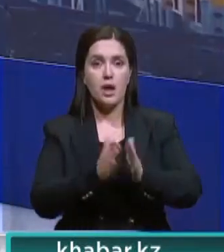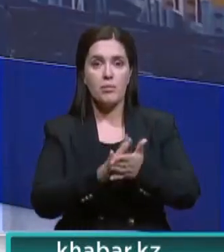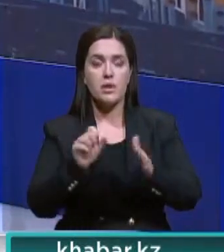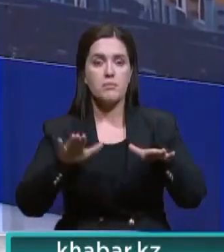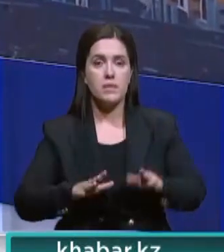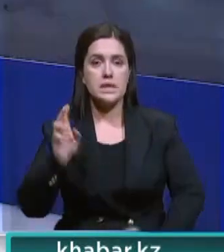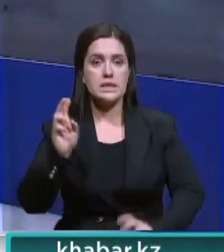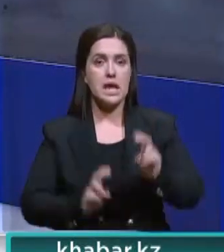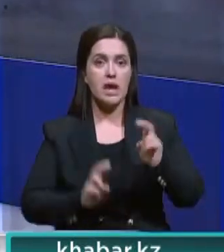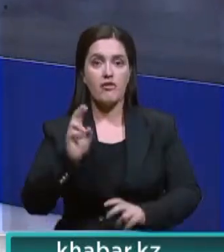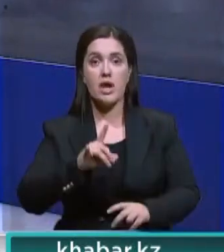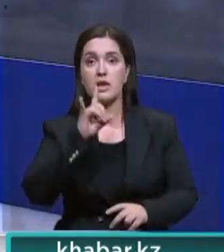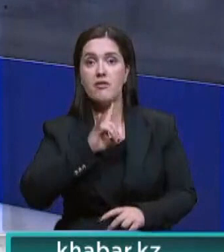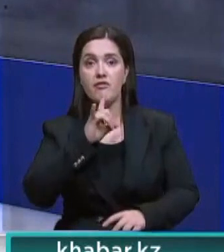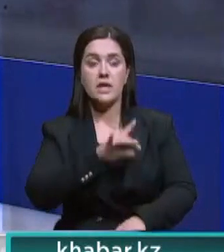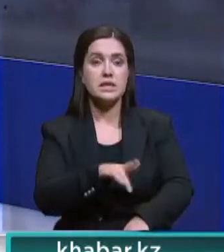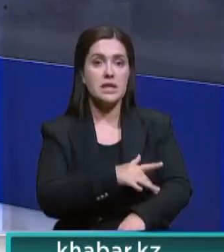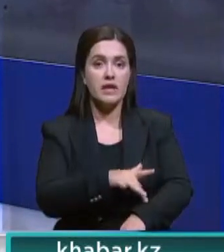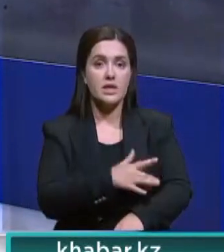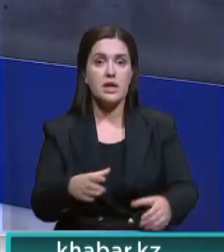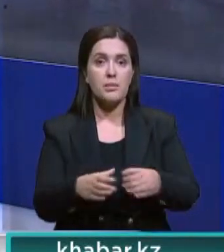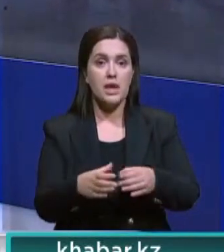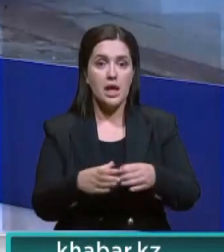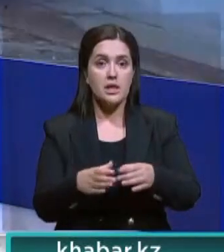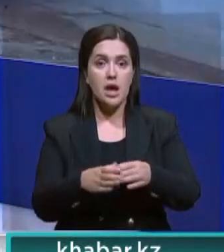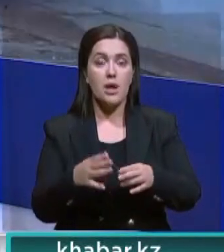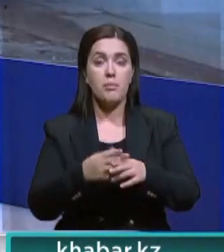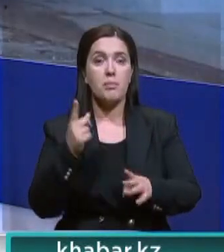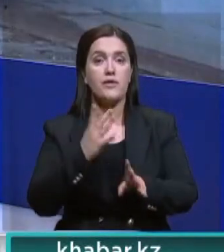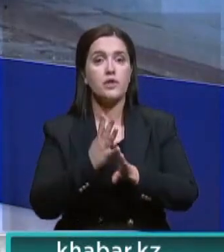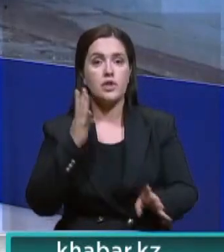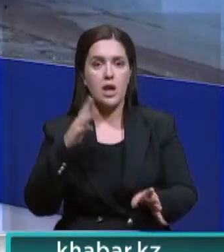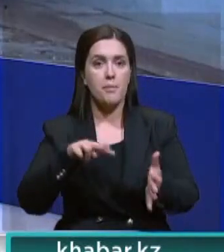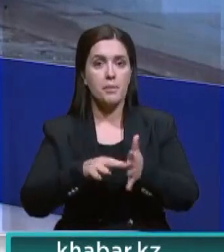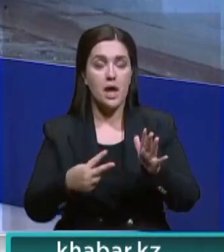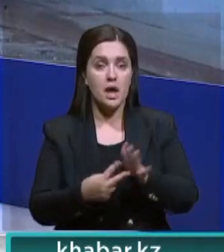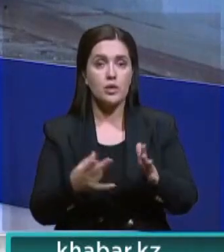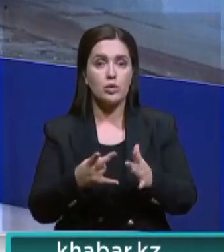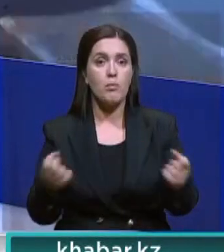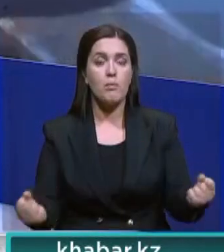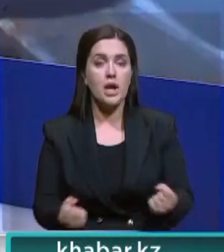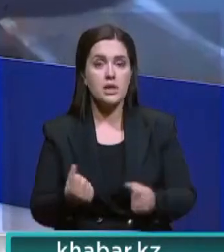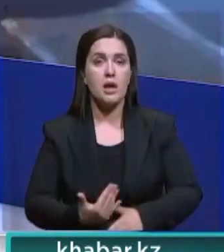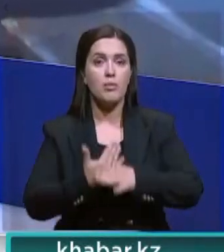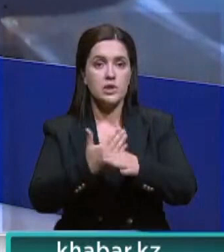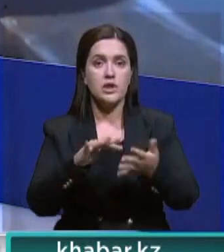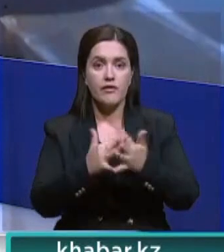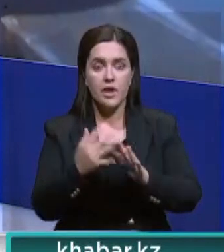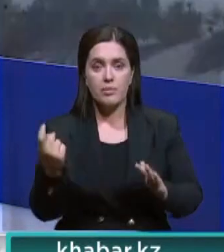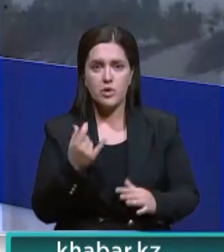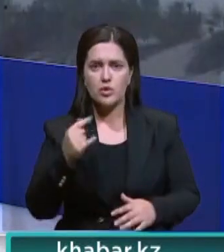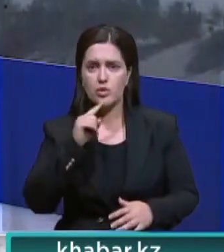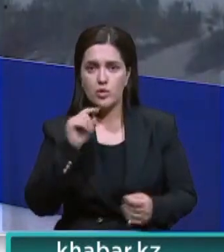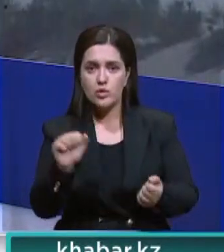на производствах, особенно нефтесервисных предприятиях региона. В числе первоочередных задач – поддержка фермеров в